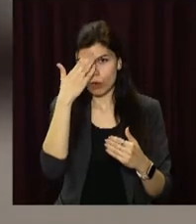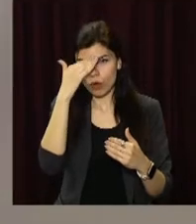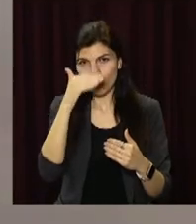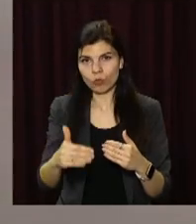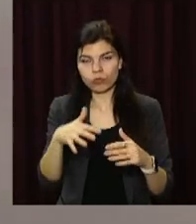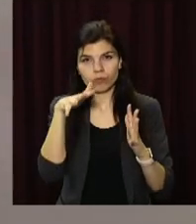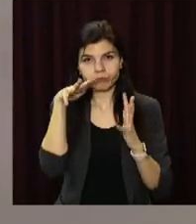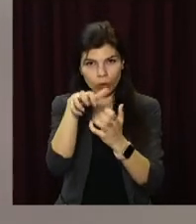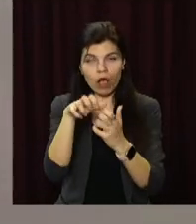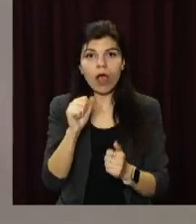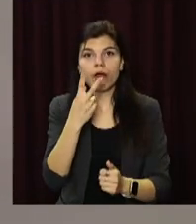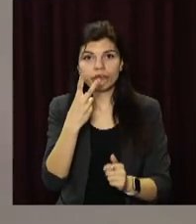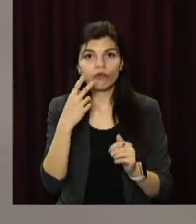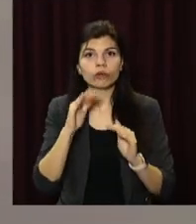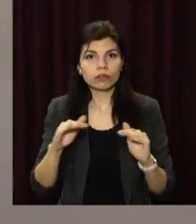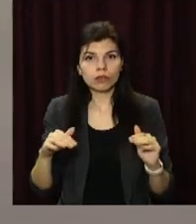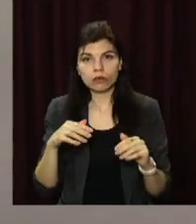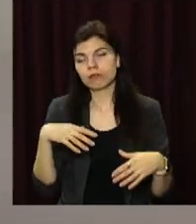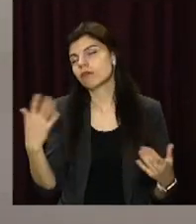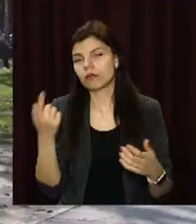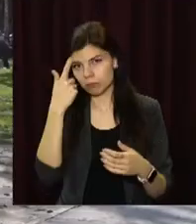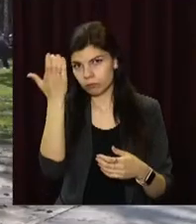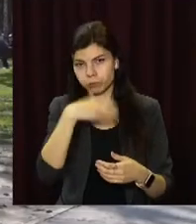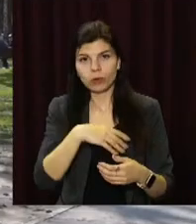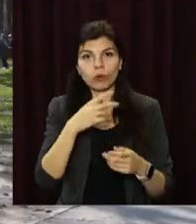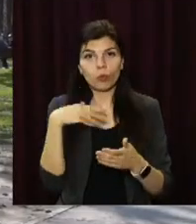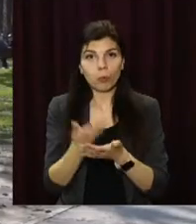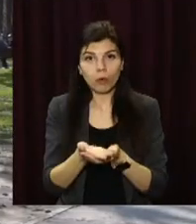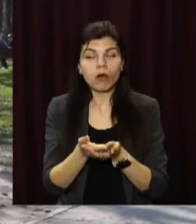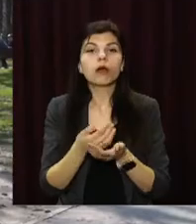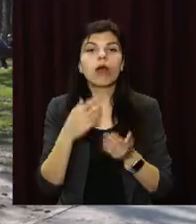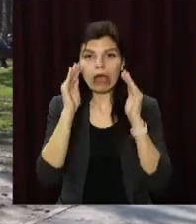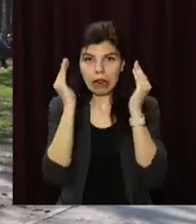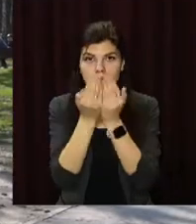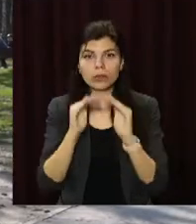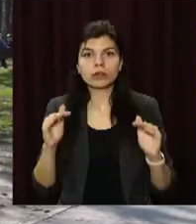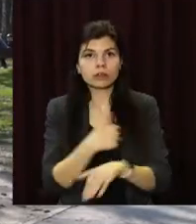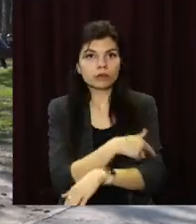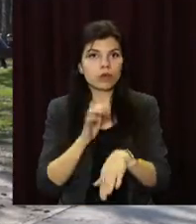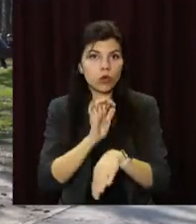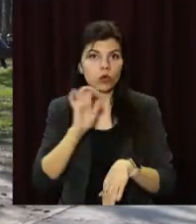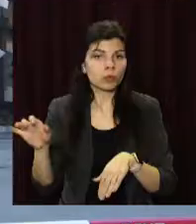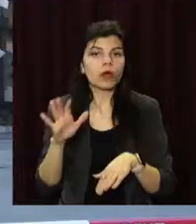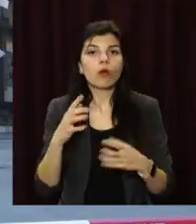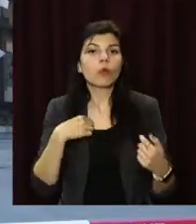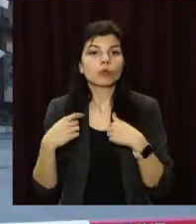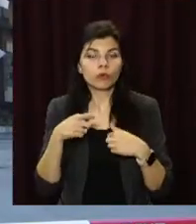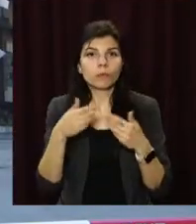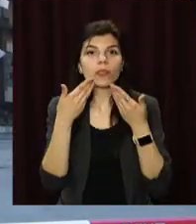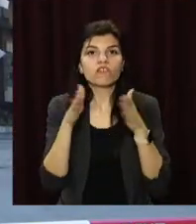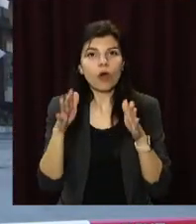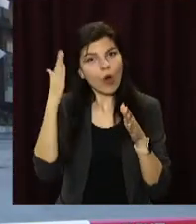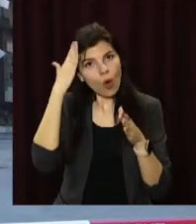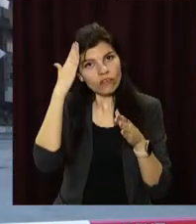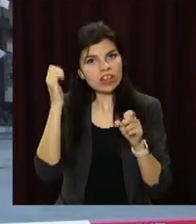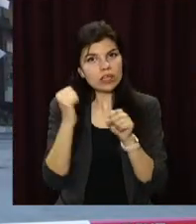капот, а от обох дітлахів без тями та в тяжкому стані доправили в реанімацію обласної лікарні. Постраждалих відкриті травми